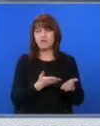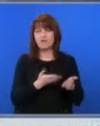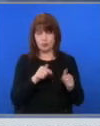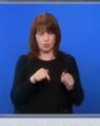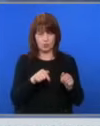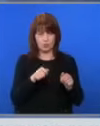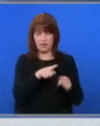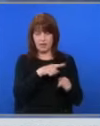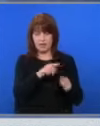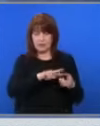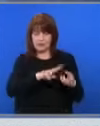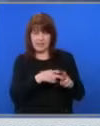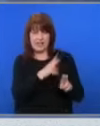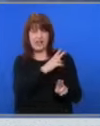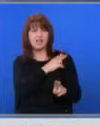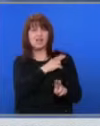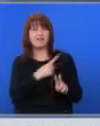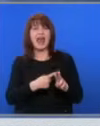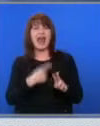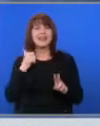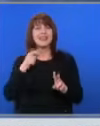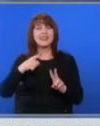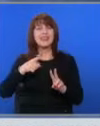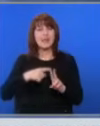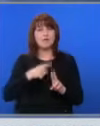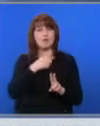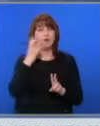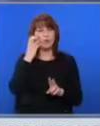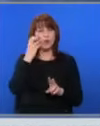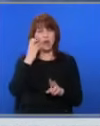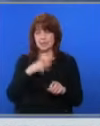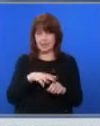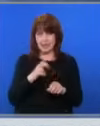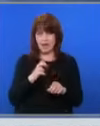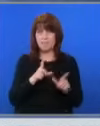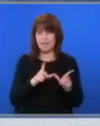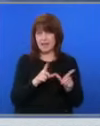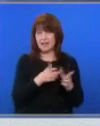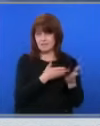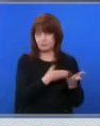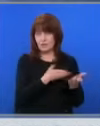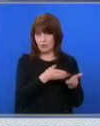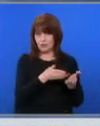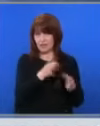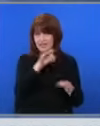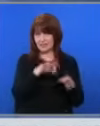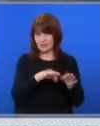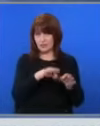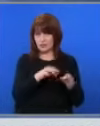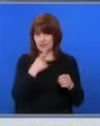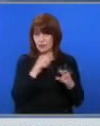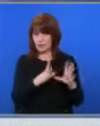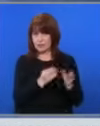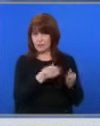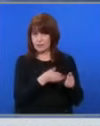тук ли е? Смениха ли шеф на НАП Бургас? Да, Мария. Това съгласуваха ли го с теб вчера, когато